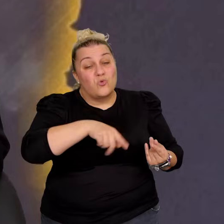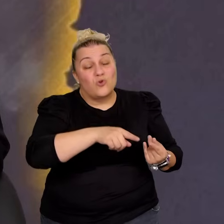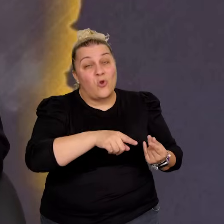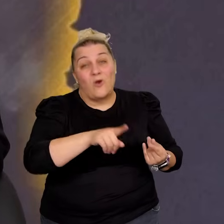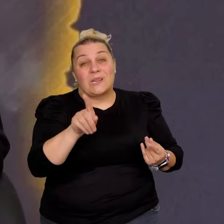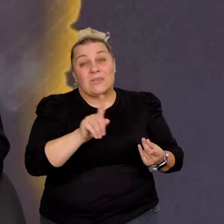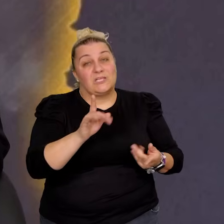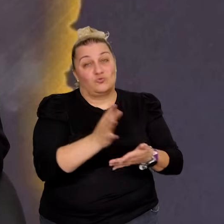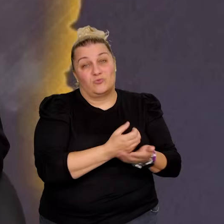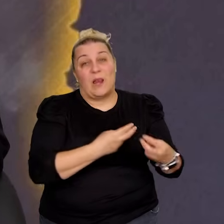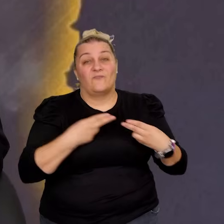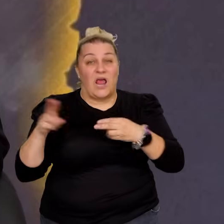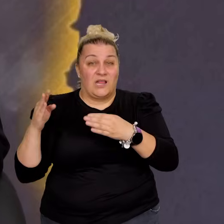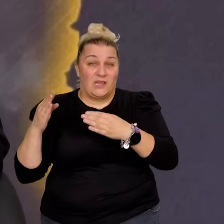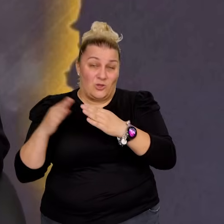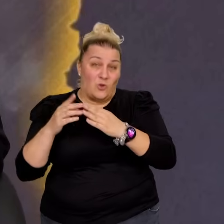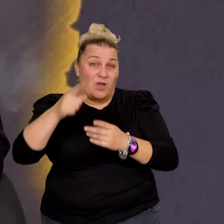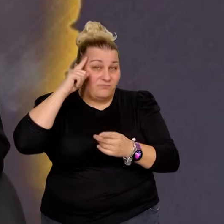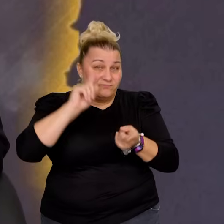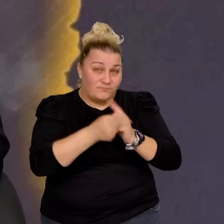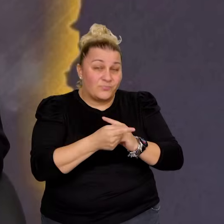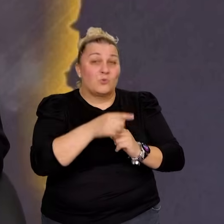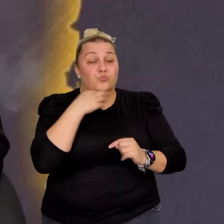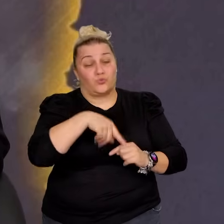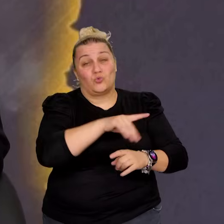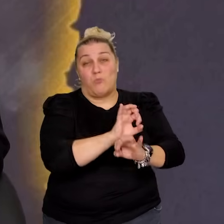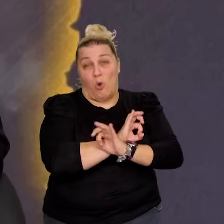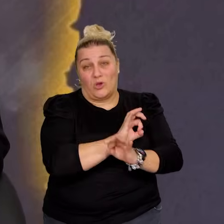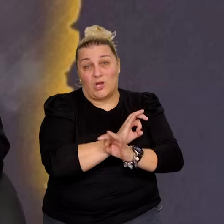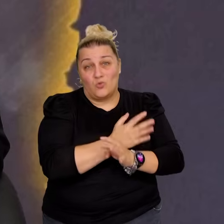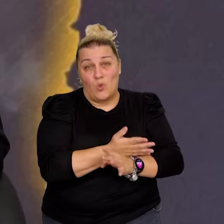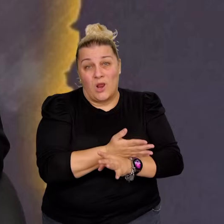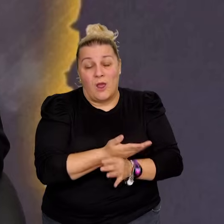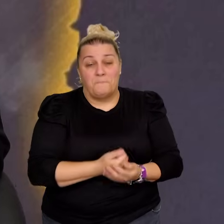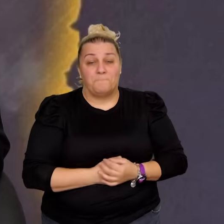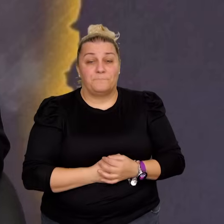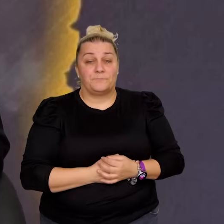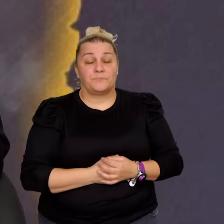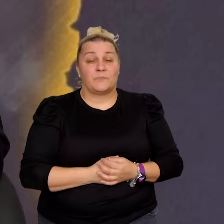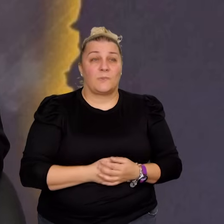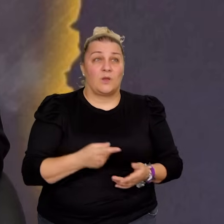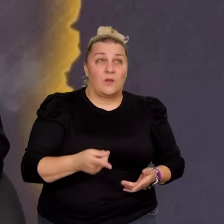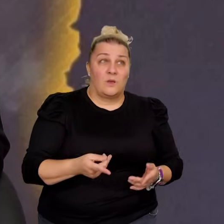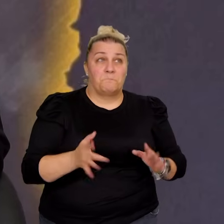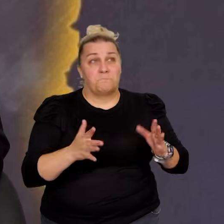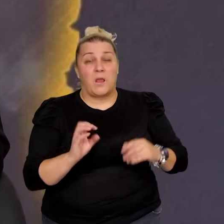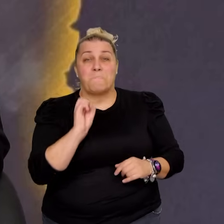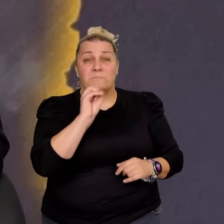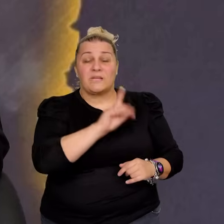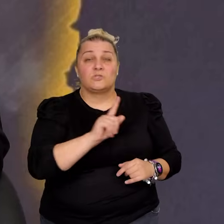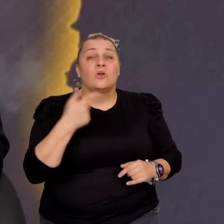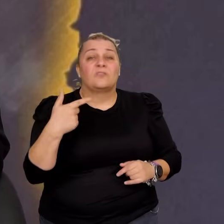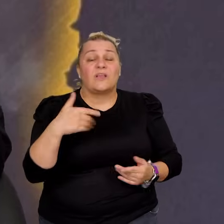ni vratilo kući, odnosno puno njih poginulo. Jedino, kažem opet, gledajući tu je